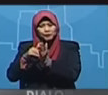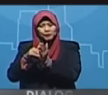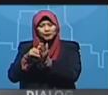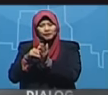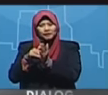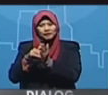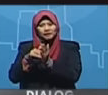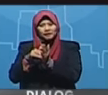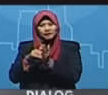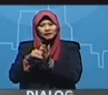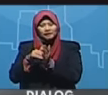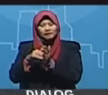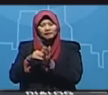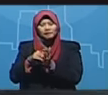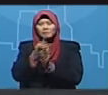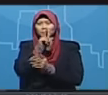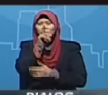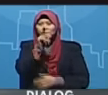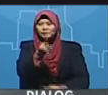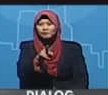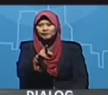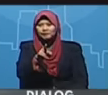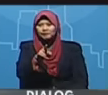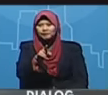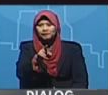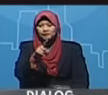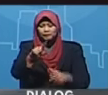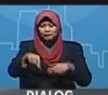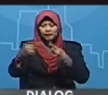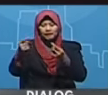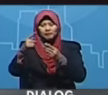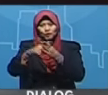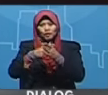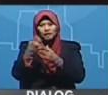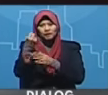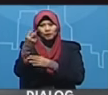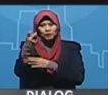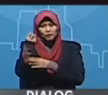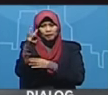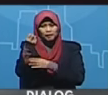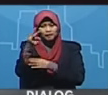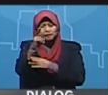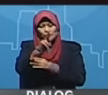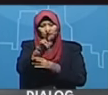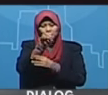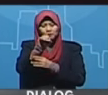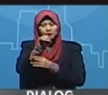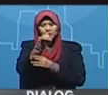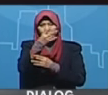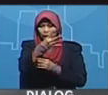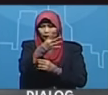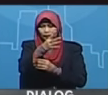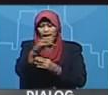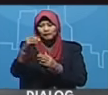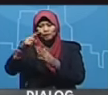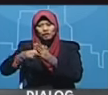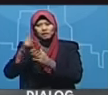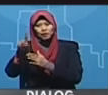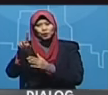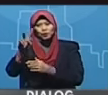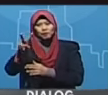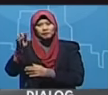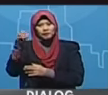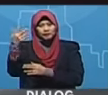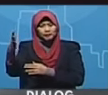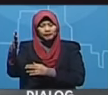Okay. Pada yang sepatutnya pergi pada Disember 2014 dan juga Januari 2015. Jadi oleh